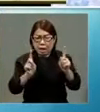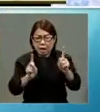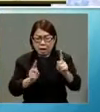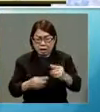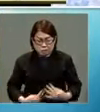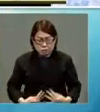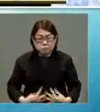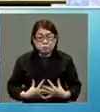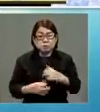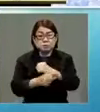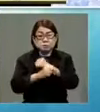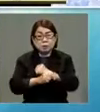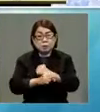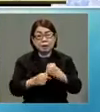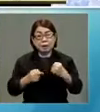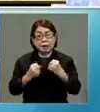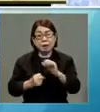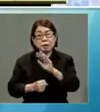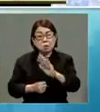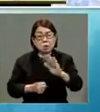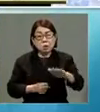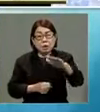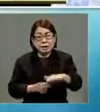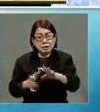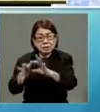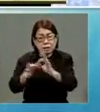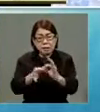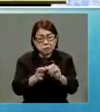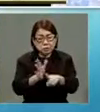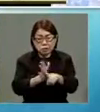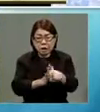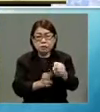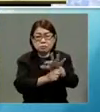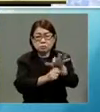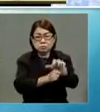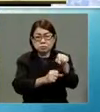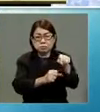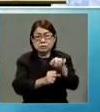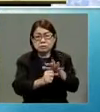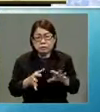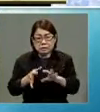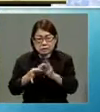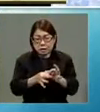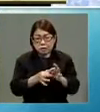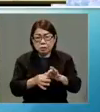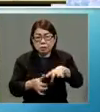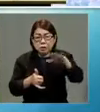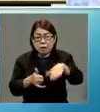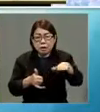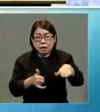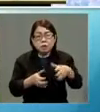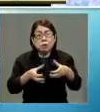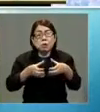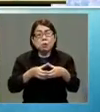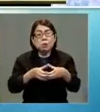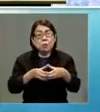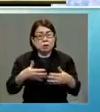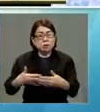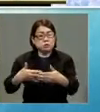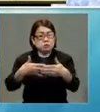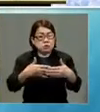านที่มีความเชื่อมโยงกับโรคโควิด-19ในเด็กในยุโรปและสหรัฐอเมริกา